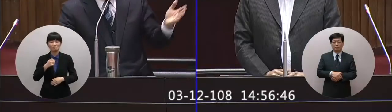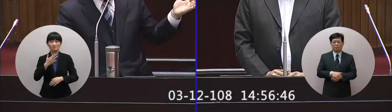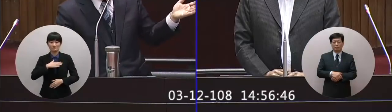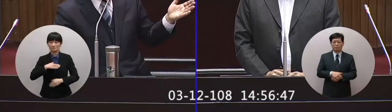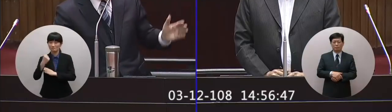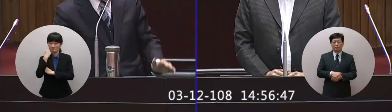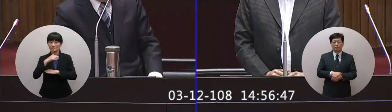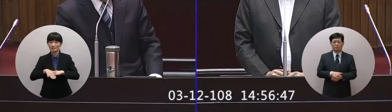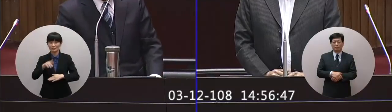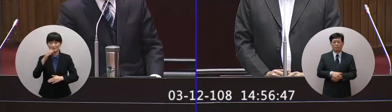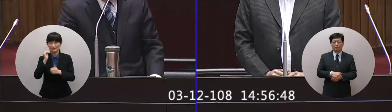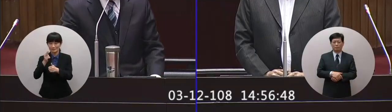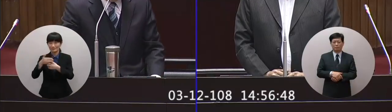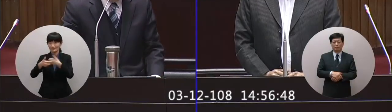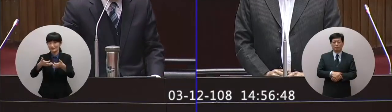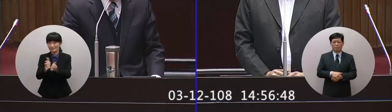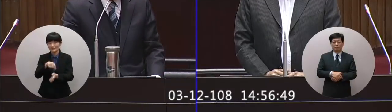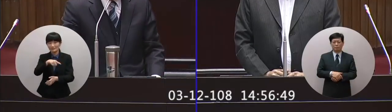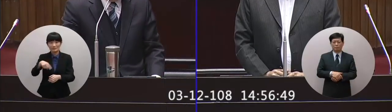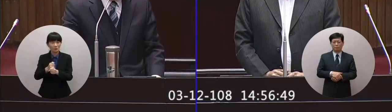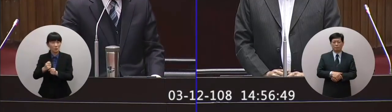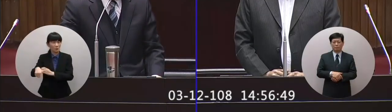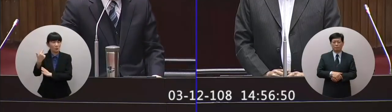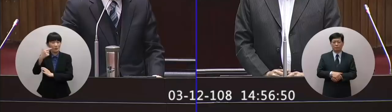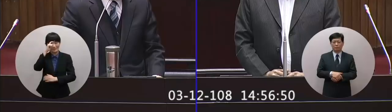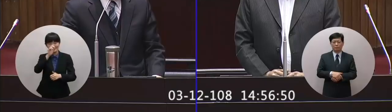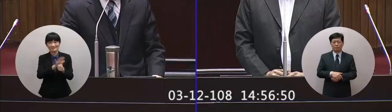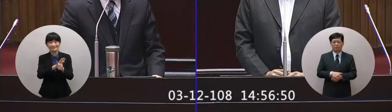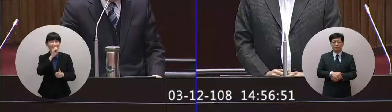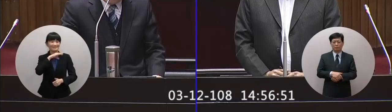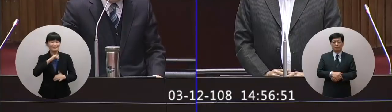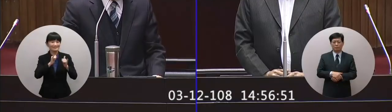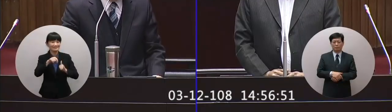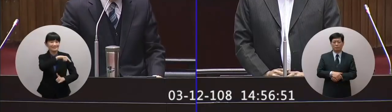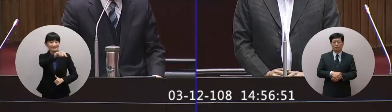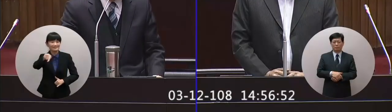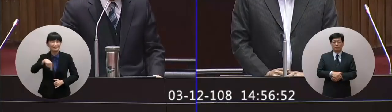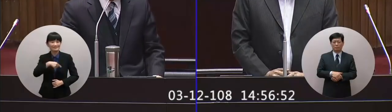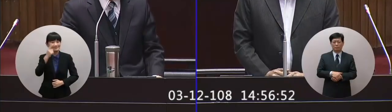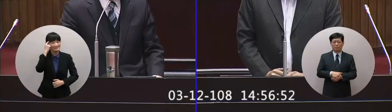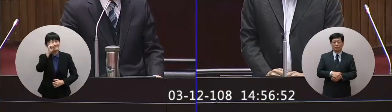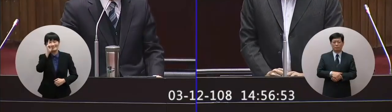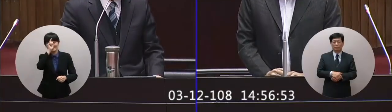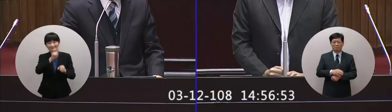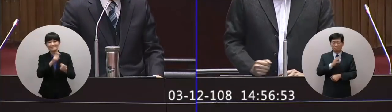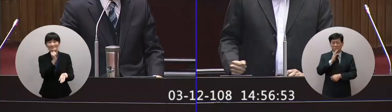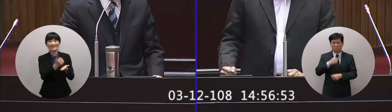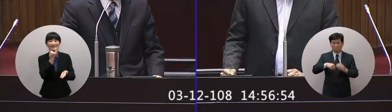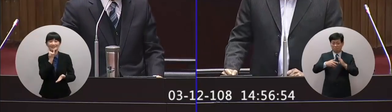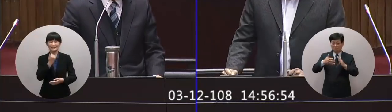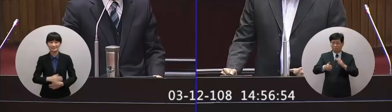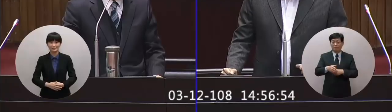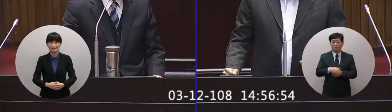拼，才拜托交通部创一个较紧的，予屏东人较早实现愿望。 是，所以